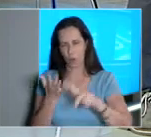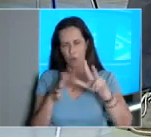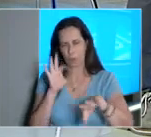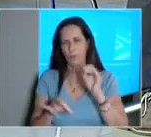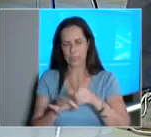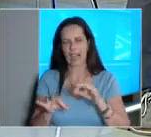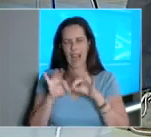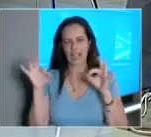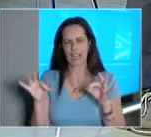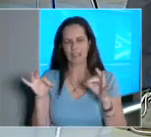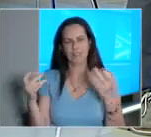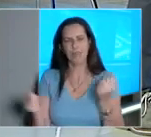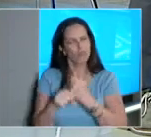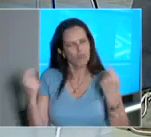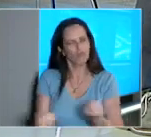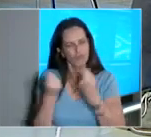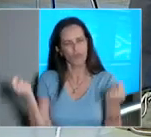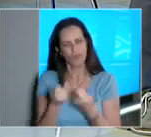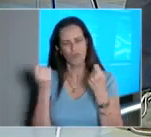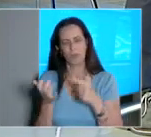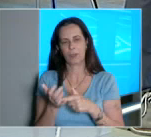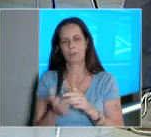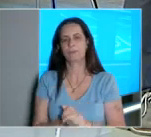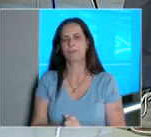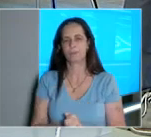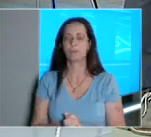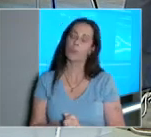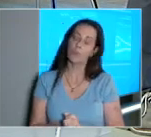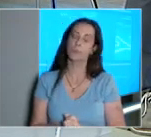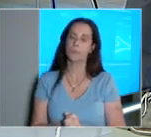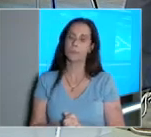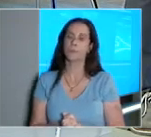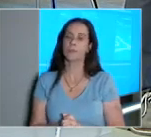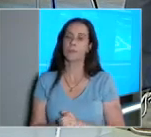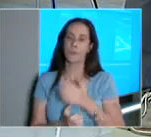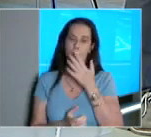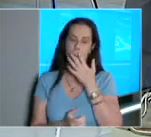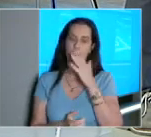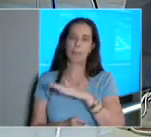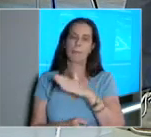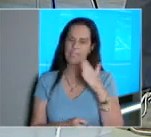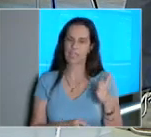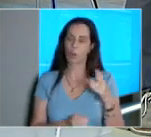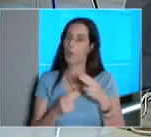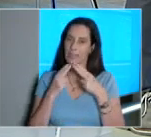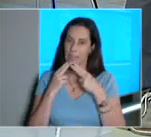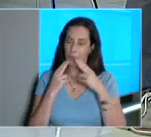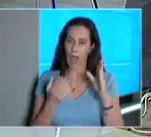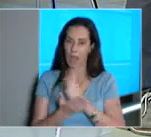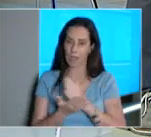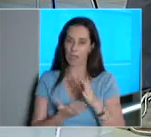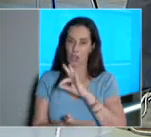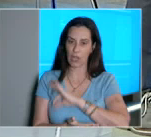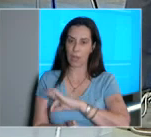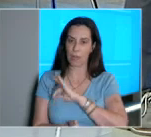בחירות, וצריך להתחיל ליצור מומנטום של יחסי ציבור. אוקיי. Okay. מצד השני, גם מצד שמאל, כמובן הגיבו לאותו אמירה,